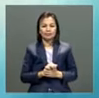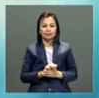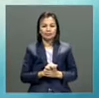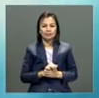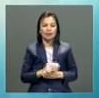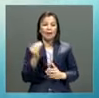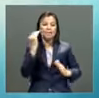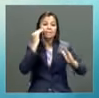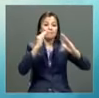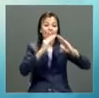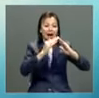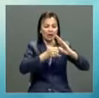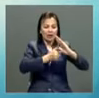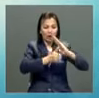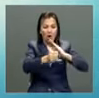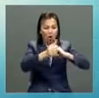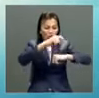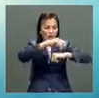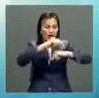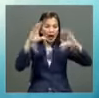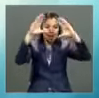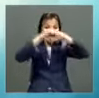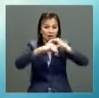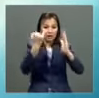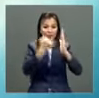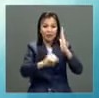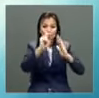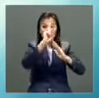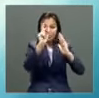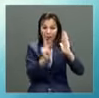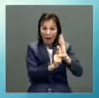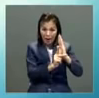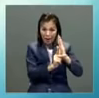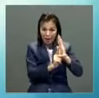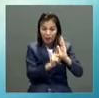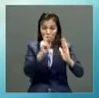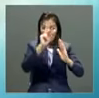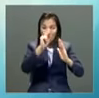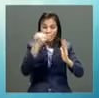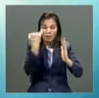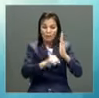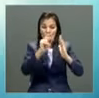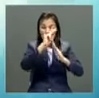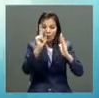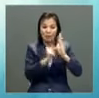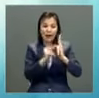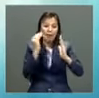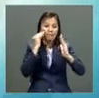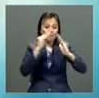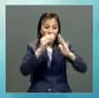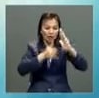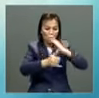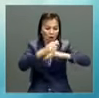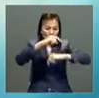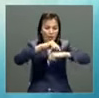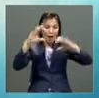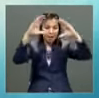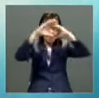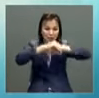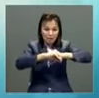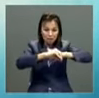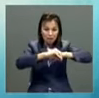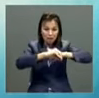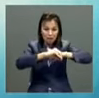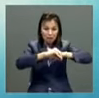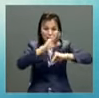ออกนอกเคหสถานที่ผิดตามระเบียบของเคอร์ฟิวที่เรากำหนดข้อกำหนดที่ออกไปนะครับถึงประมาณ